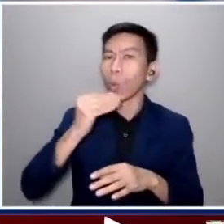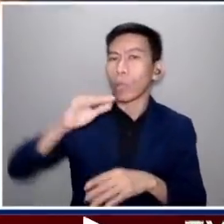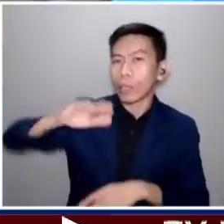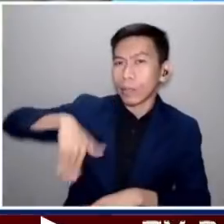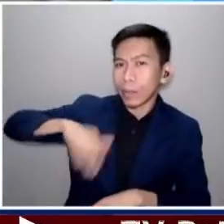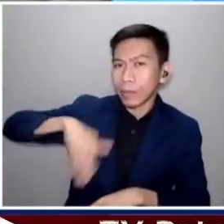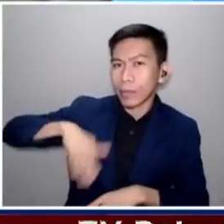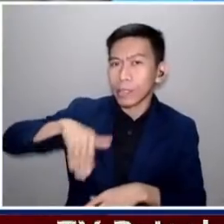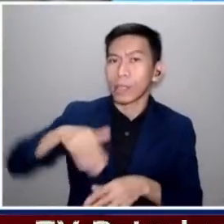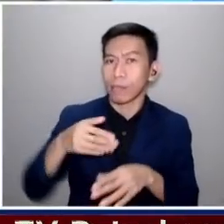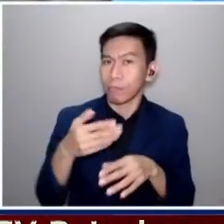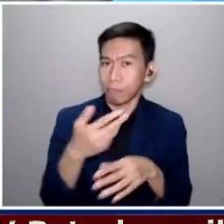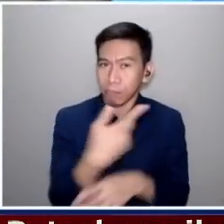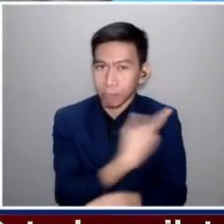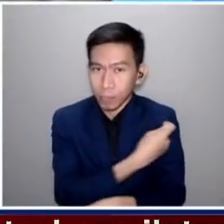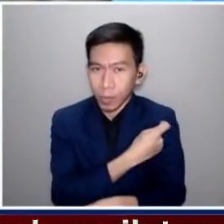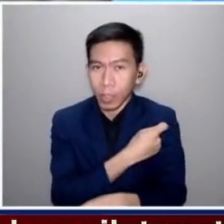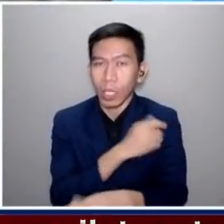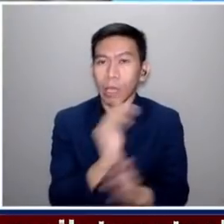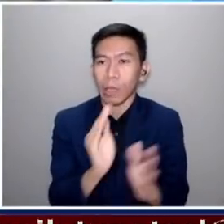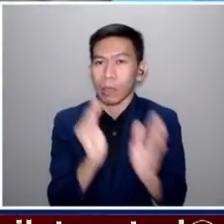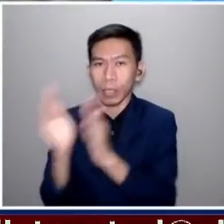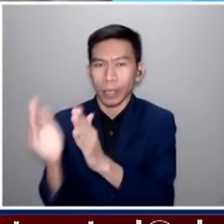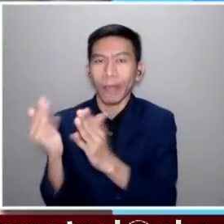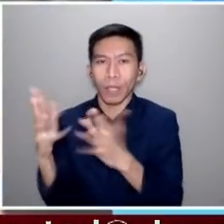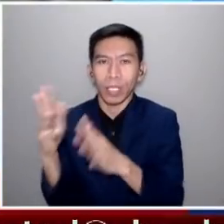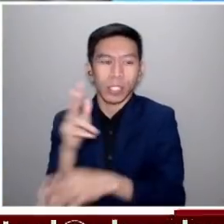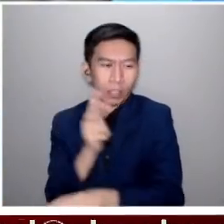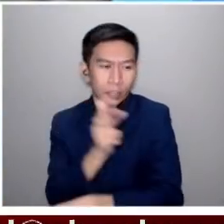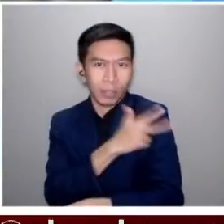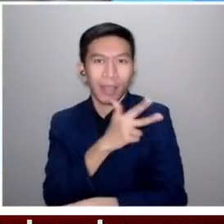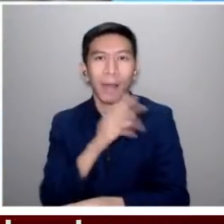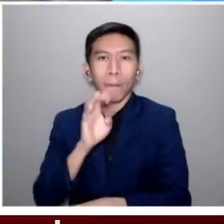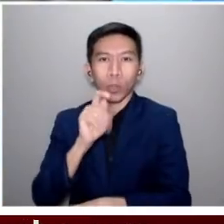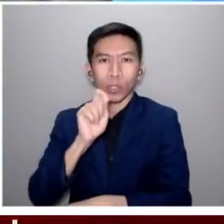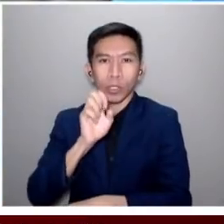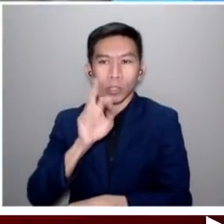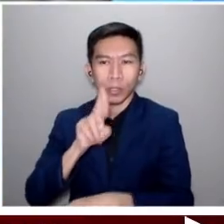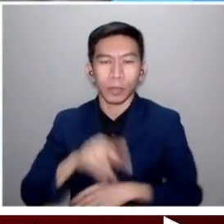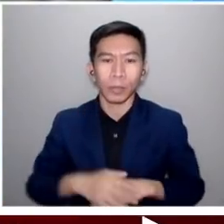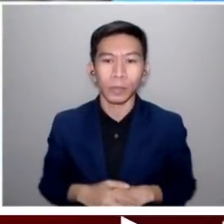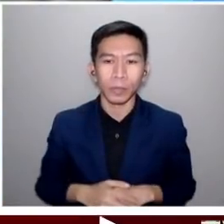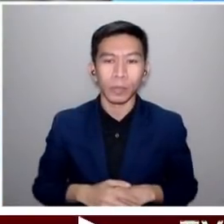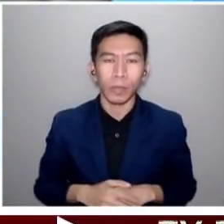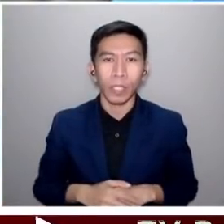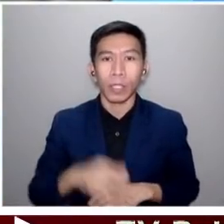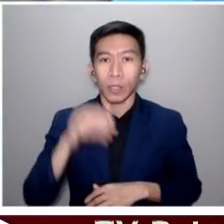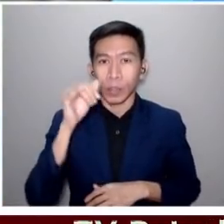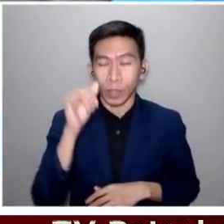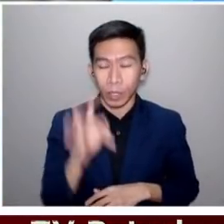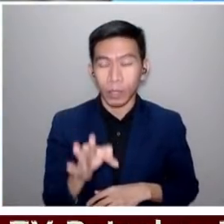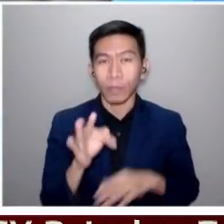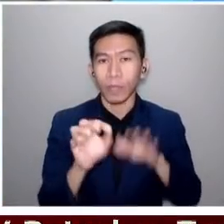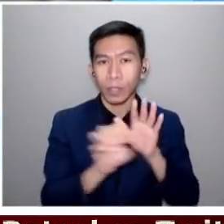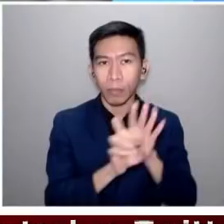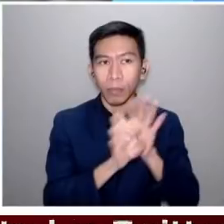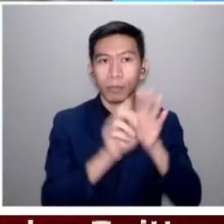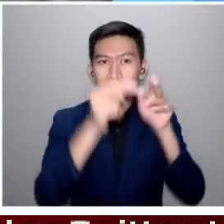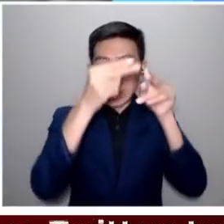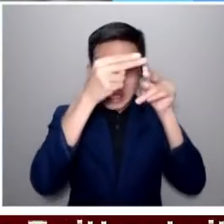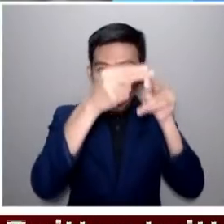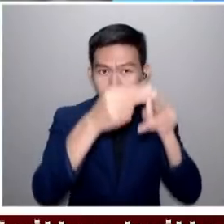na. Kung listahan lang ng mga hindi nagpabakuna ay kayang-kayang kunin ng barangayan dahil tandaan